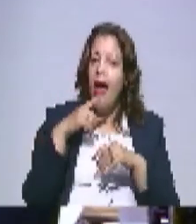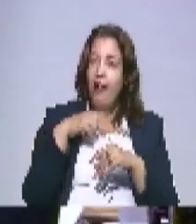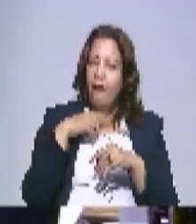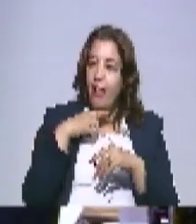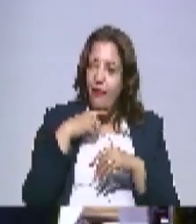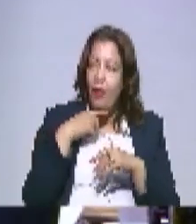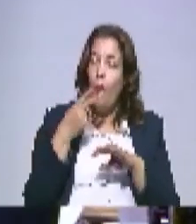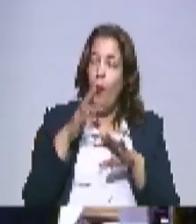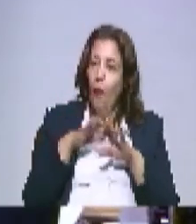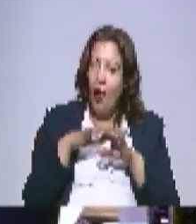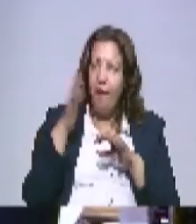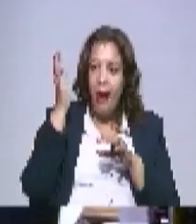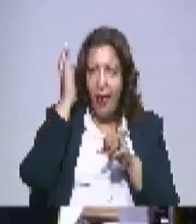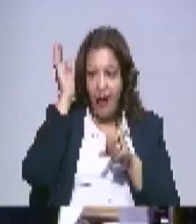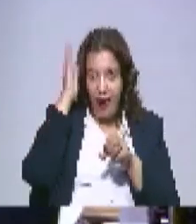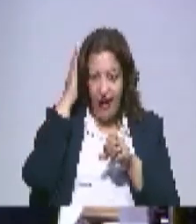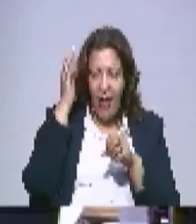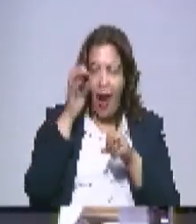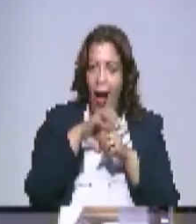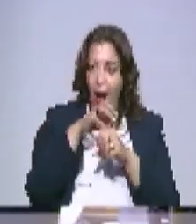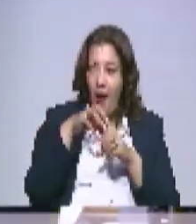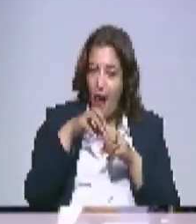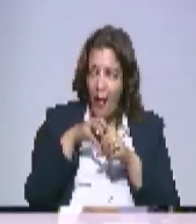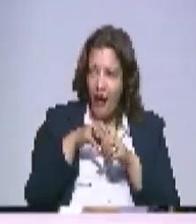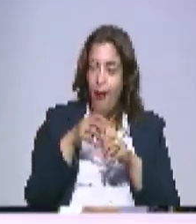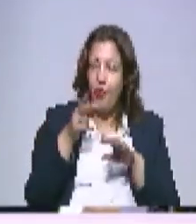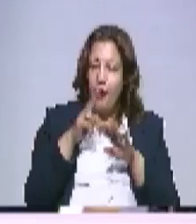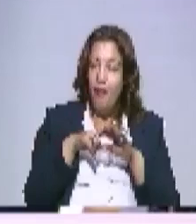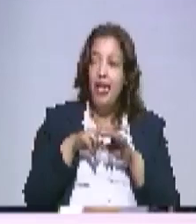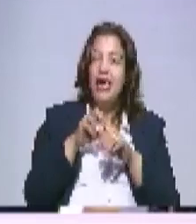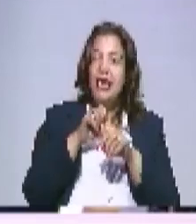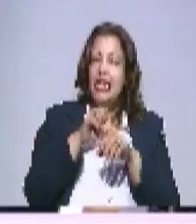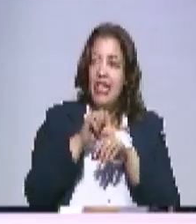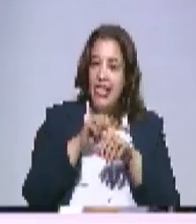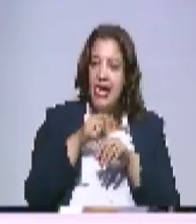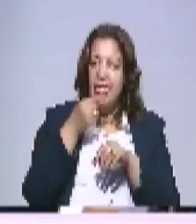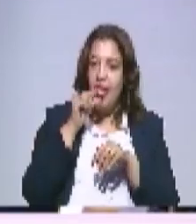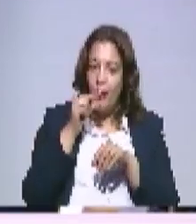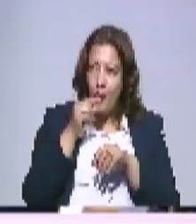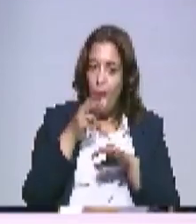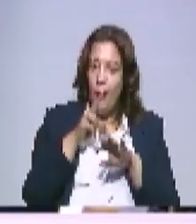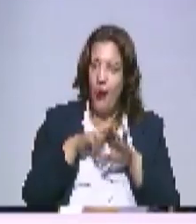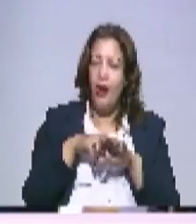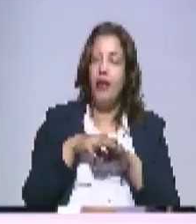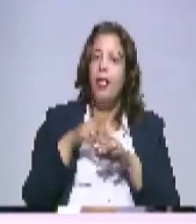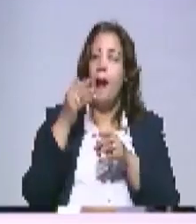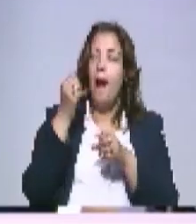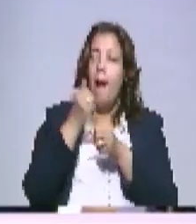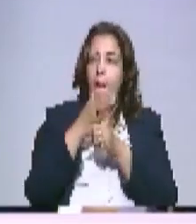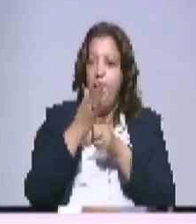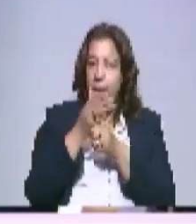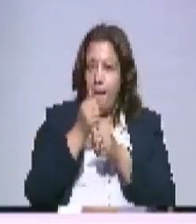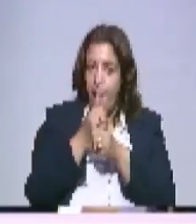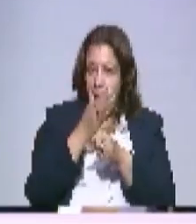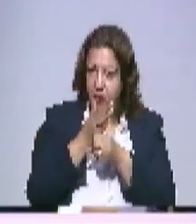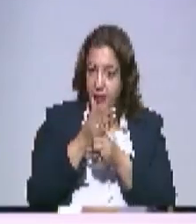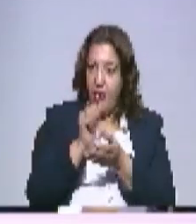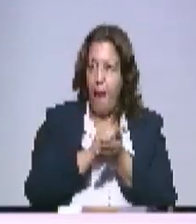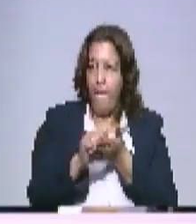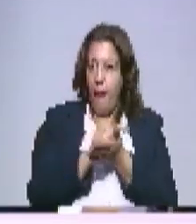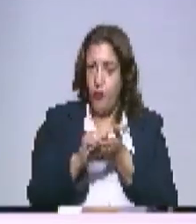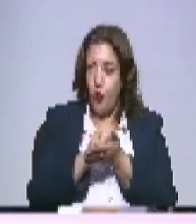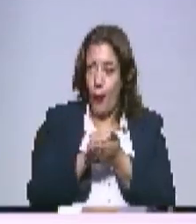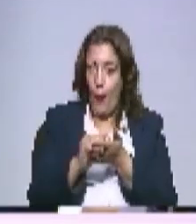خلي بالك من القرنبيط وفكريني بيه. حطينا زيت زيتون، حطينا فص مستكه، هناخد معانا بصله مبشوره. هو انتوا